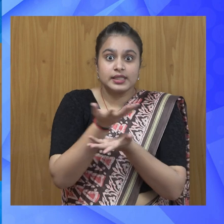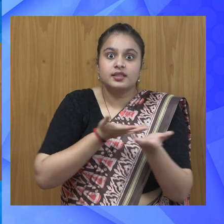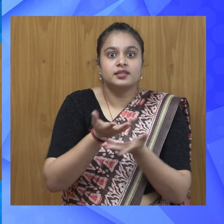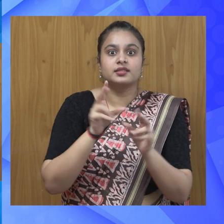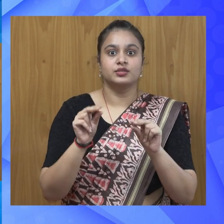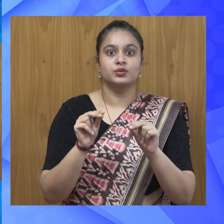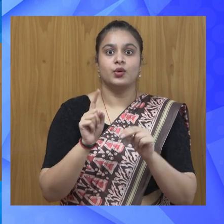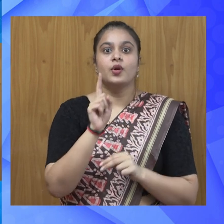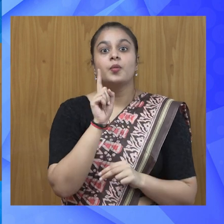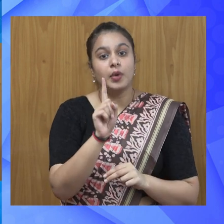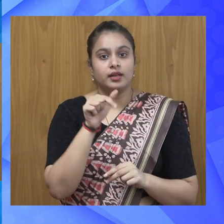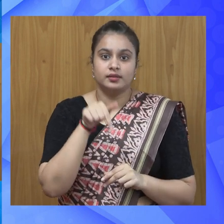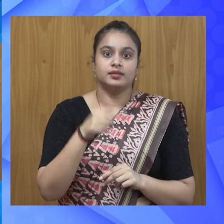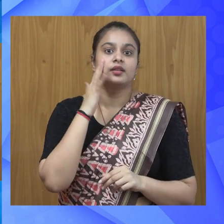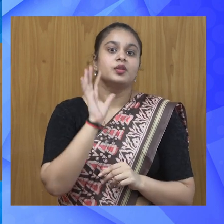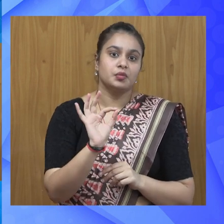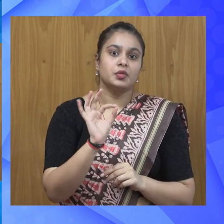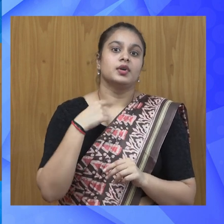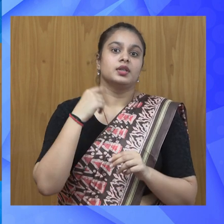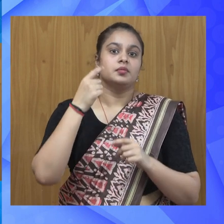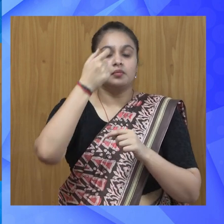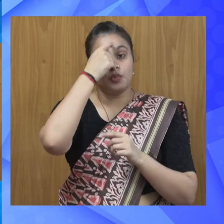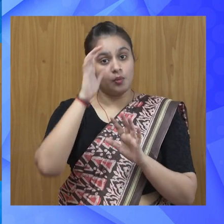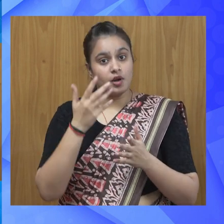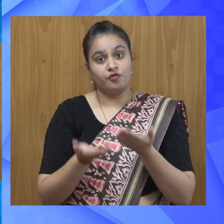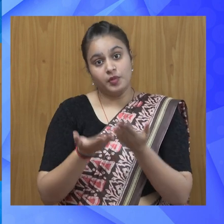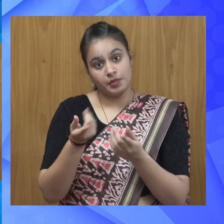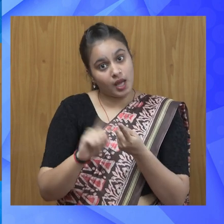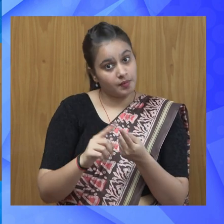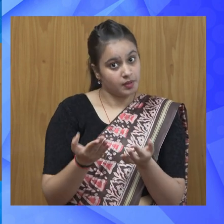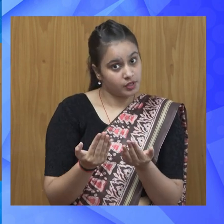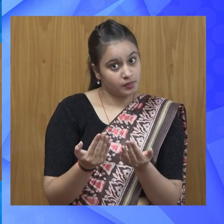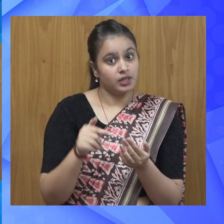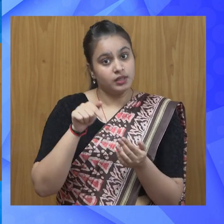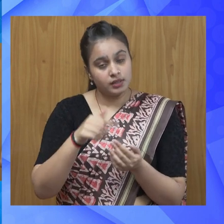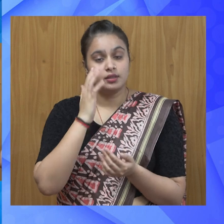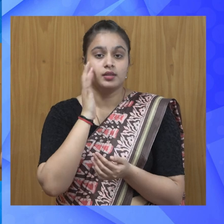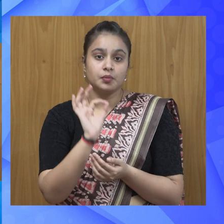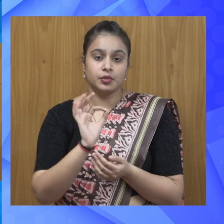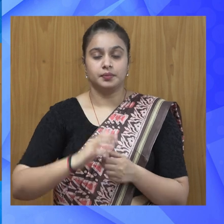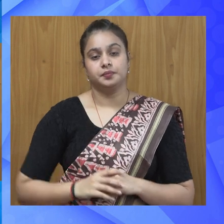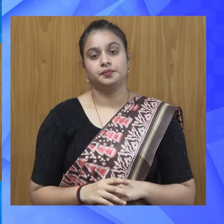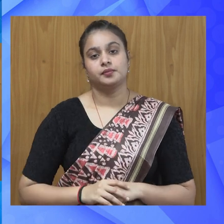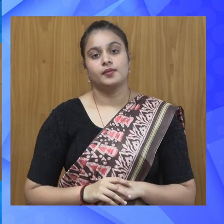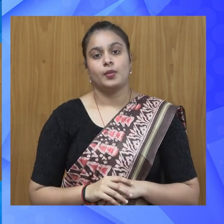करते हैं, लेकिन ये भी एक बहुत बड़ी समस्या है जो हो सकती है, और ये भी एक इम्पोर्टेंट सोर्स ऑफ स्ट्रेस है।